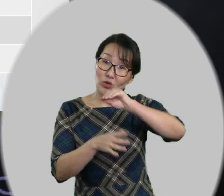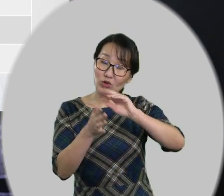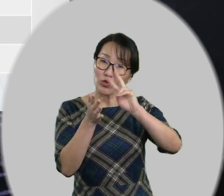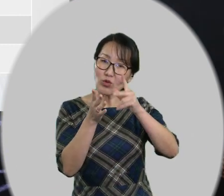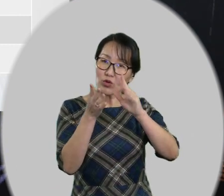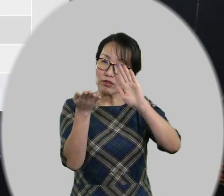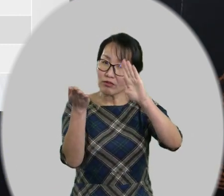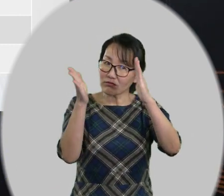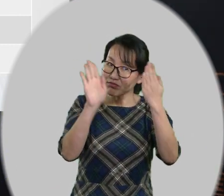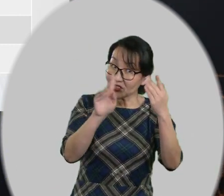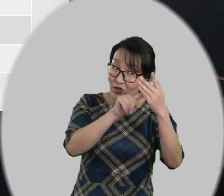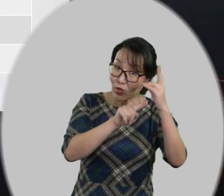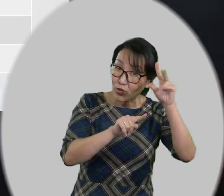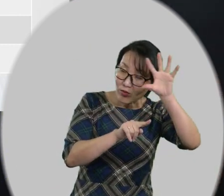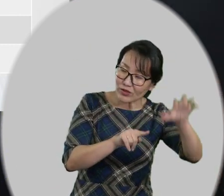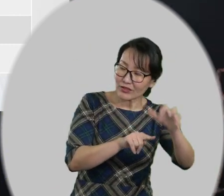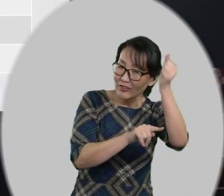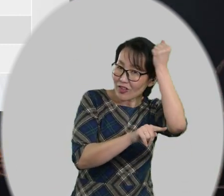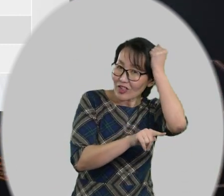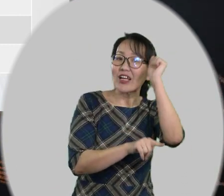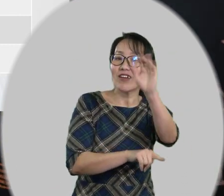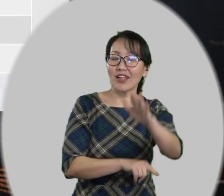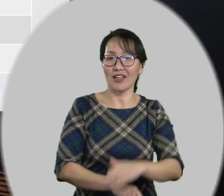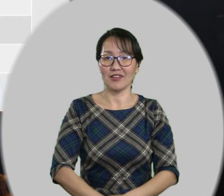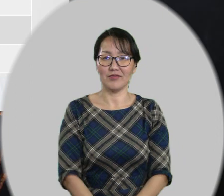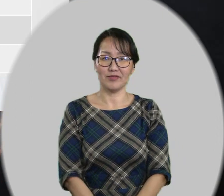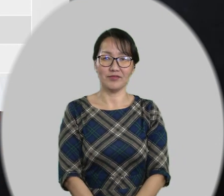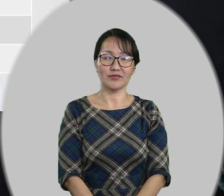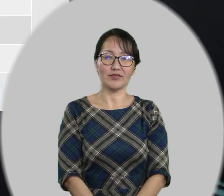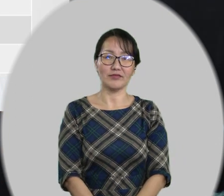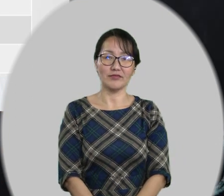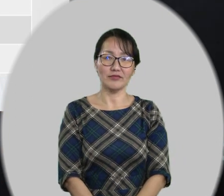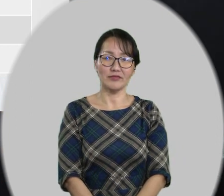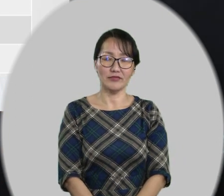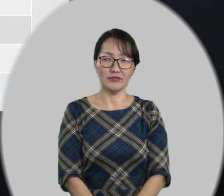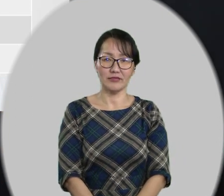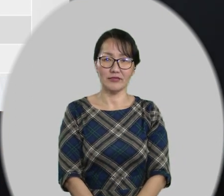энэ үгнүүдийг эргэцүүлэн бодоод тогтоож авахыг хичээгээрэй хүмүүдээ.